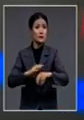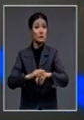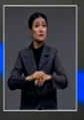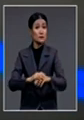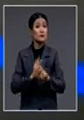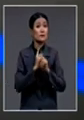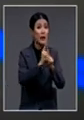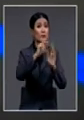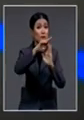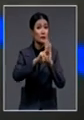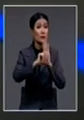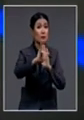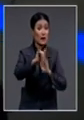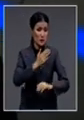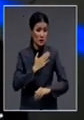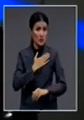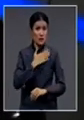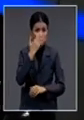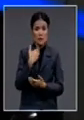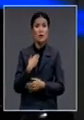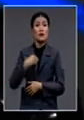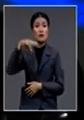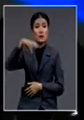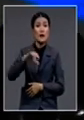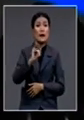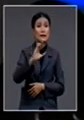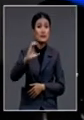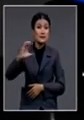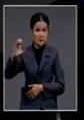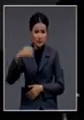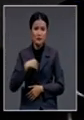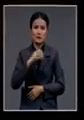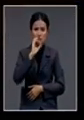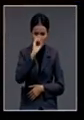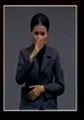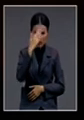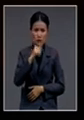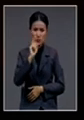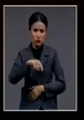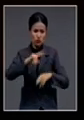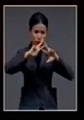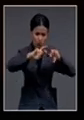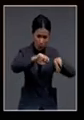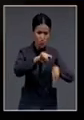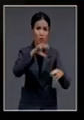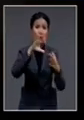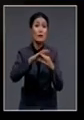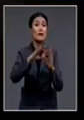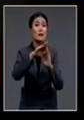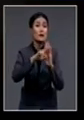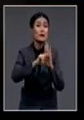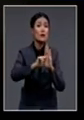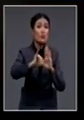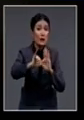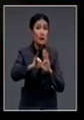ซึ่งตั้งอยู่ในกรุงเฮกของประเทศเนเธอร์แลนด์นะคะประกาศค่ะว่าจะเดินหน้าสอบสวนเบื้องต้นต่อนโยบายการปราบปรามยาเสพติดของนายดูเต